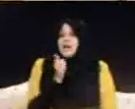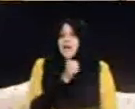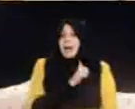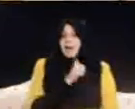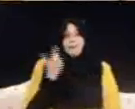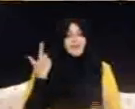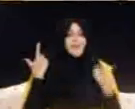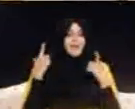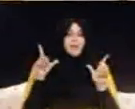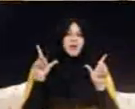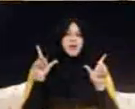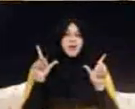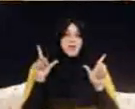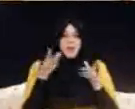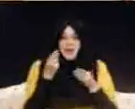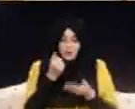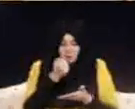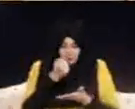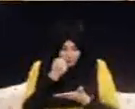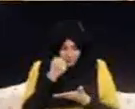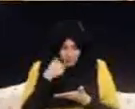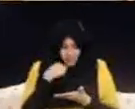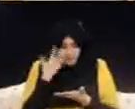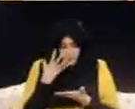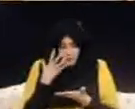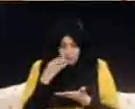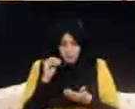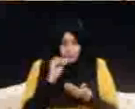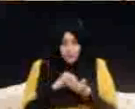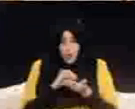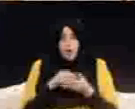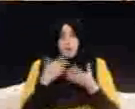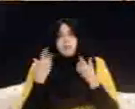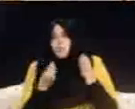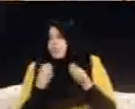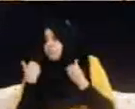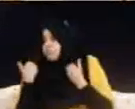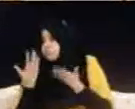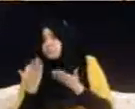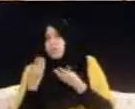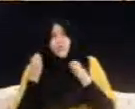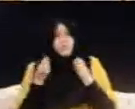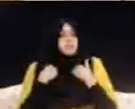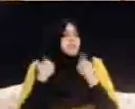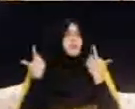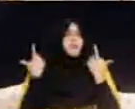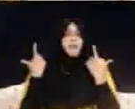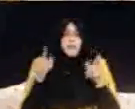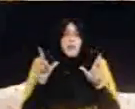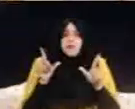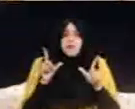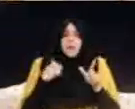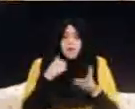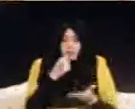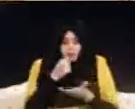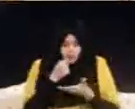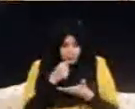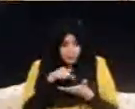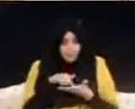هو حر في التصرف في حصته. ماذا أقصد بذلك؟ كل واحد دا الحصة نتاعه هو